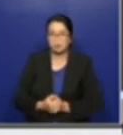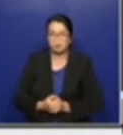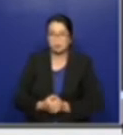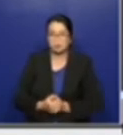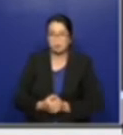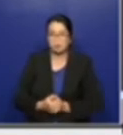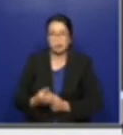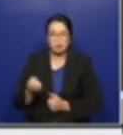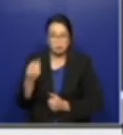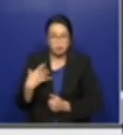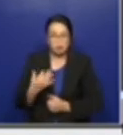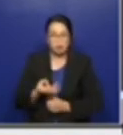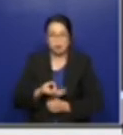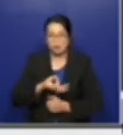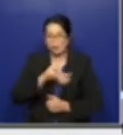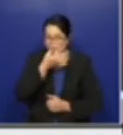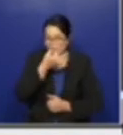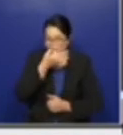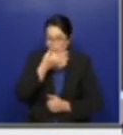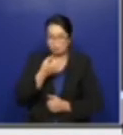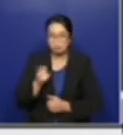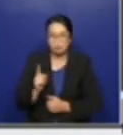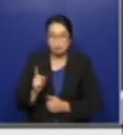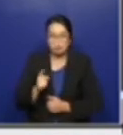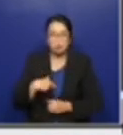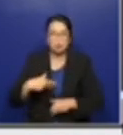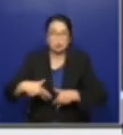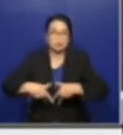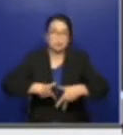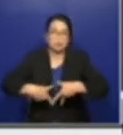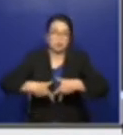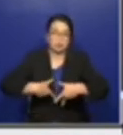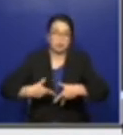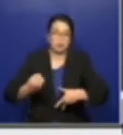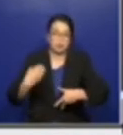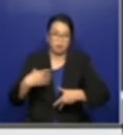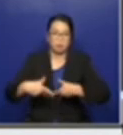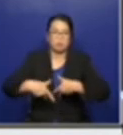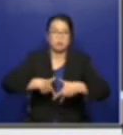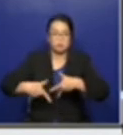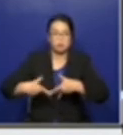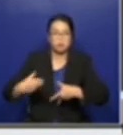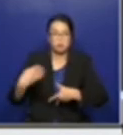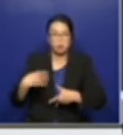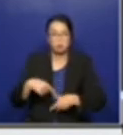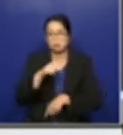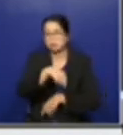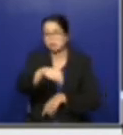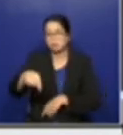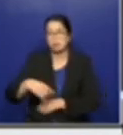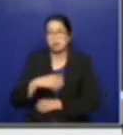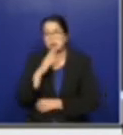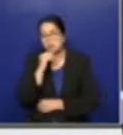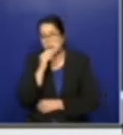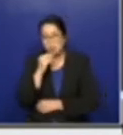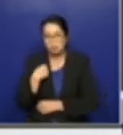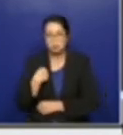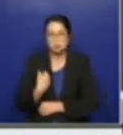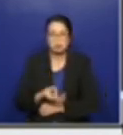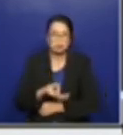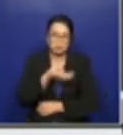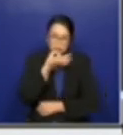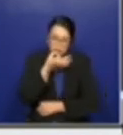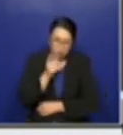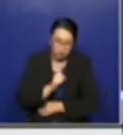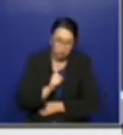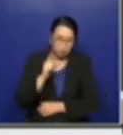ำบากในการประกอบอาชีพเนี่ยประชาชนหลายท่านหลายคนครับที่บ่นครับว่าจะประกอบอาชีพอะไรก็แล้